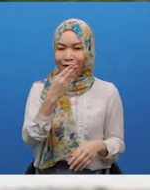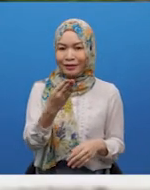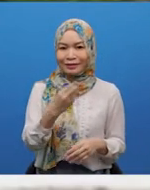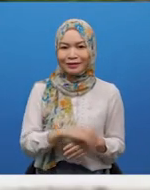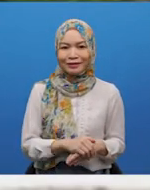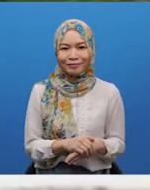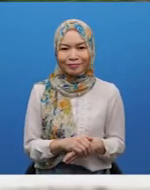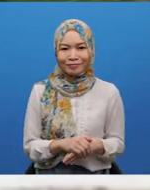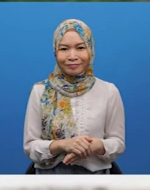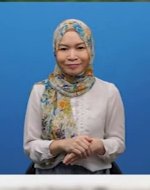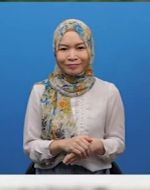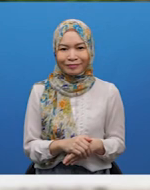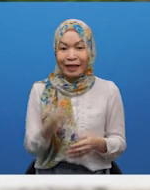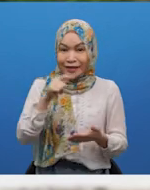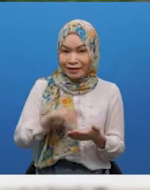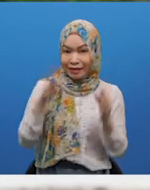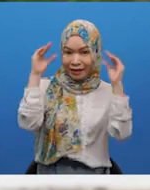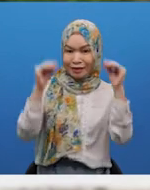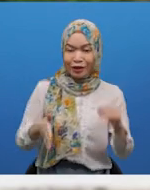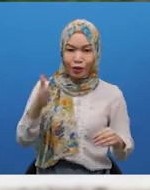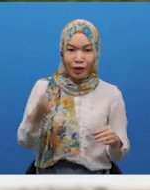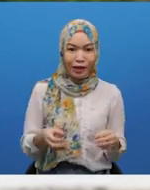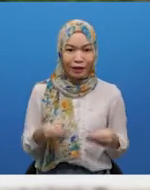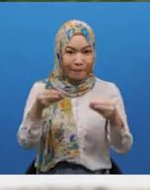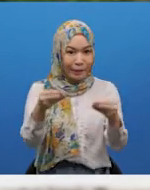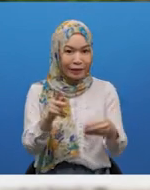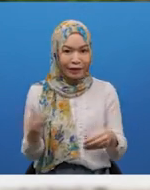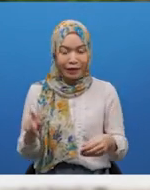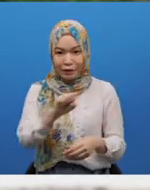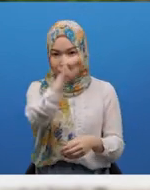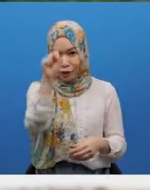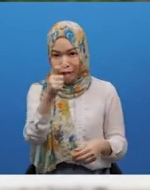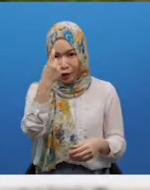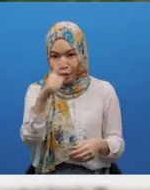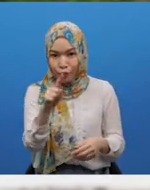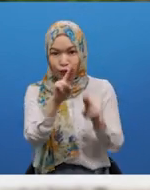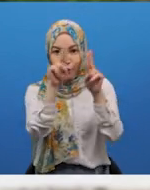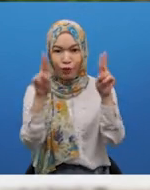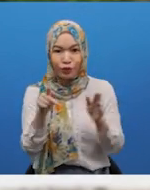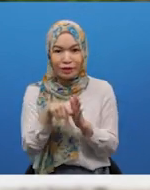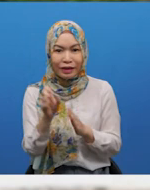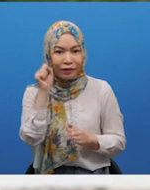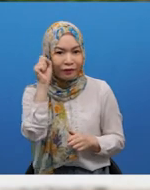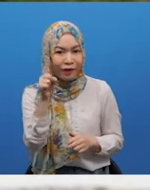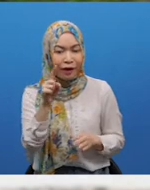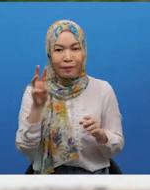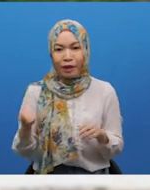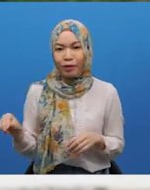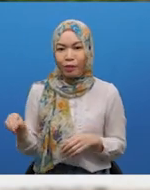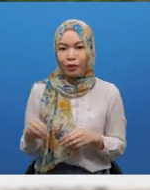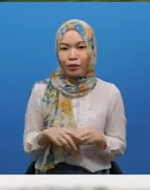sini cikgu akan berikan beberapa soalan untuk menguji pemahaman murid tentang syair